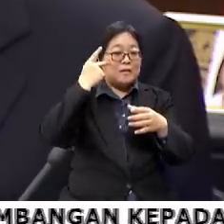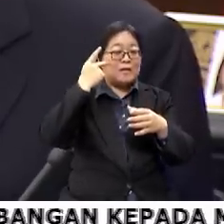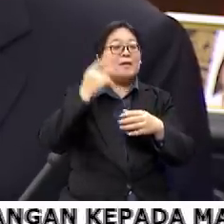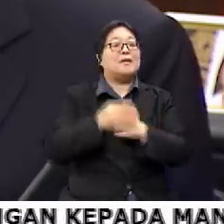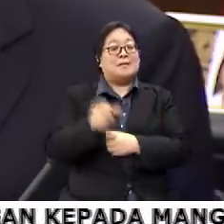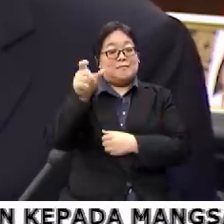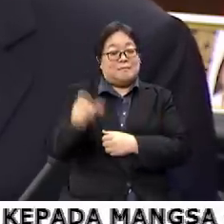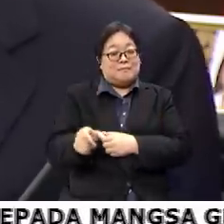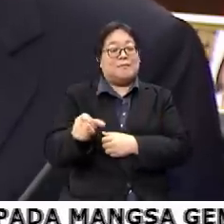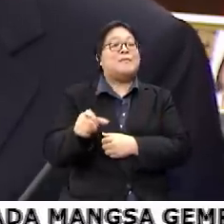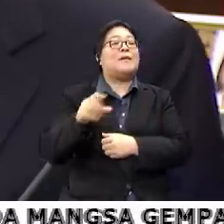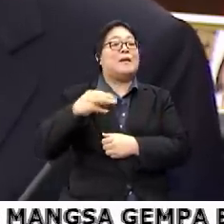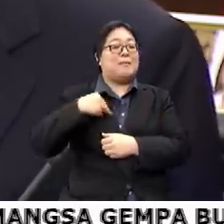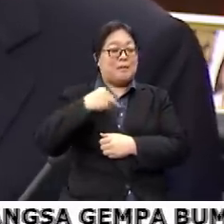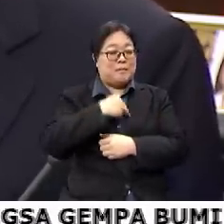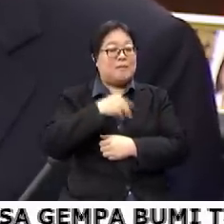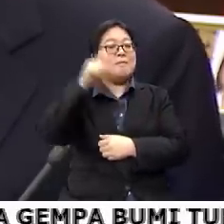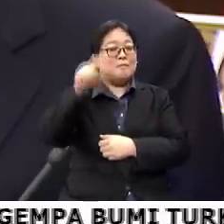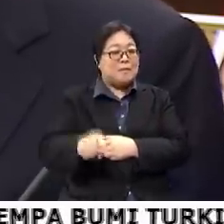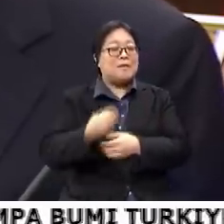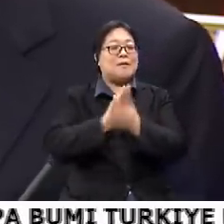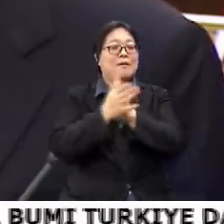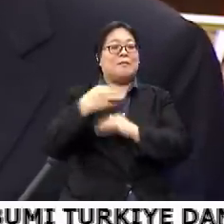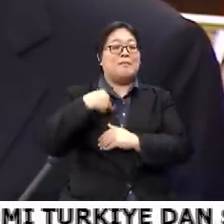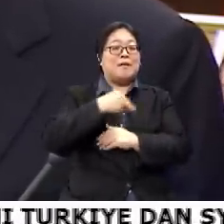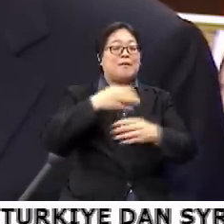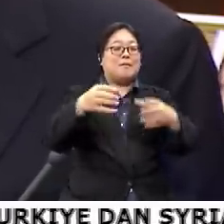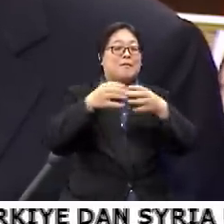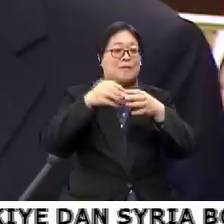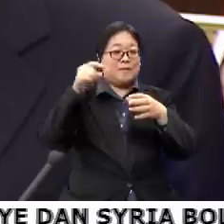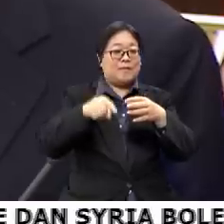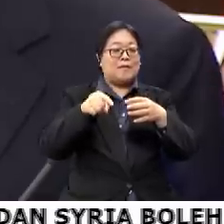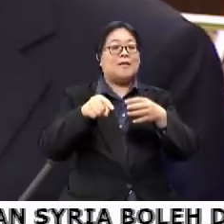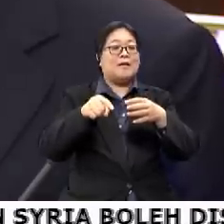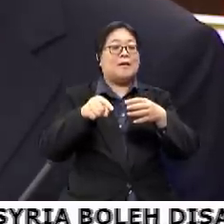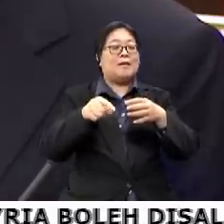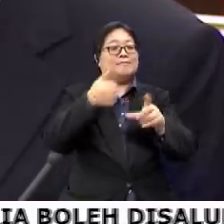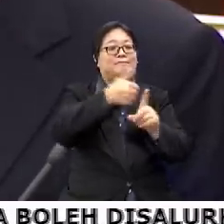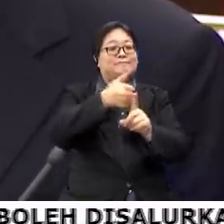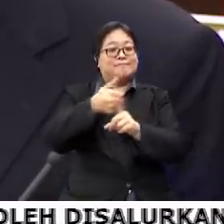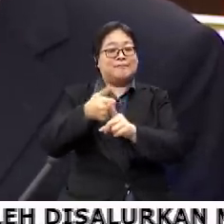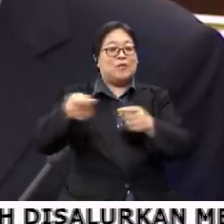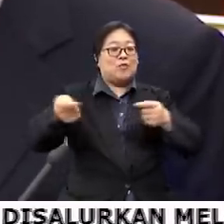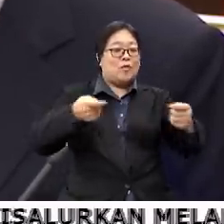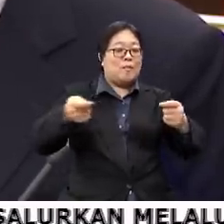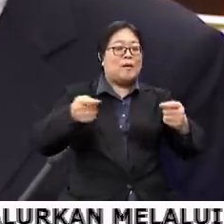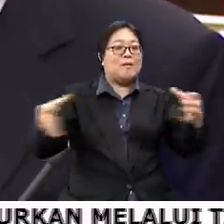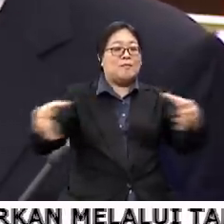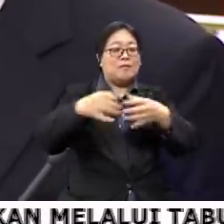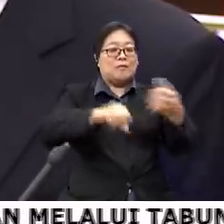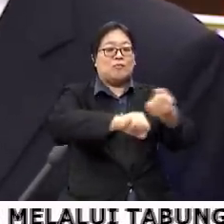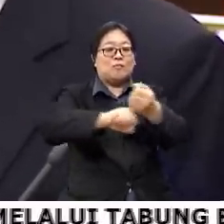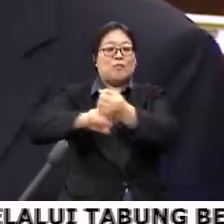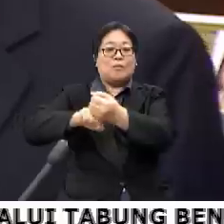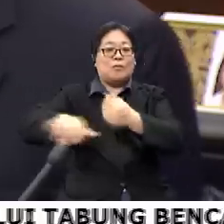is a member of the Legislative Assembly shall be the member of the Legislative Assembly who is likely to command the confidence of majority of the members